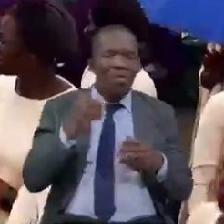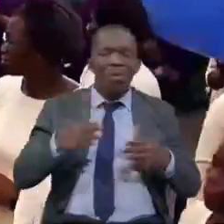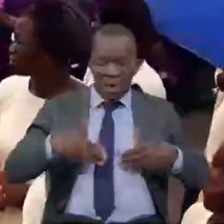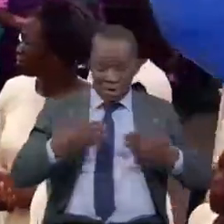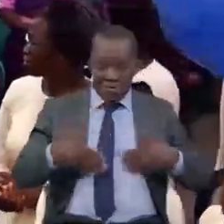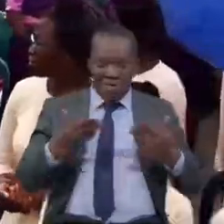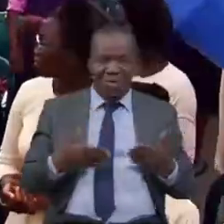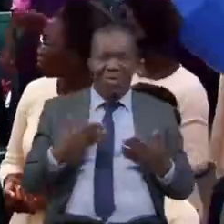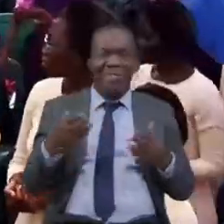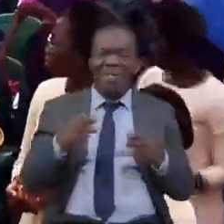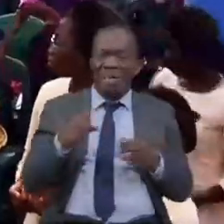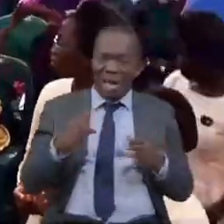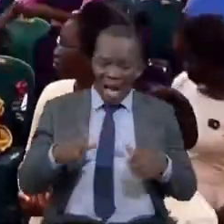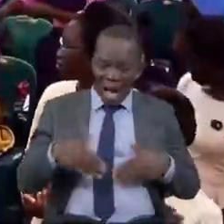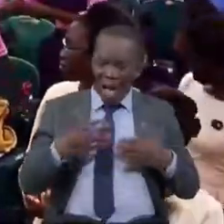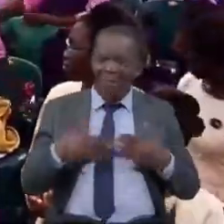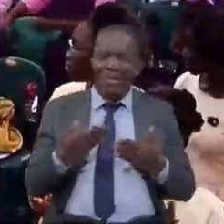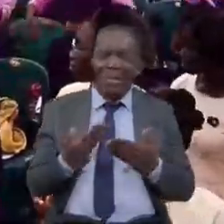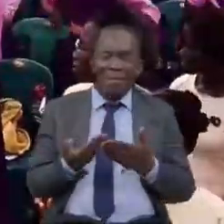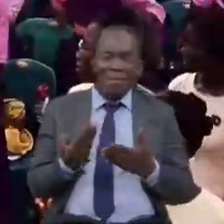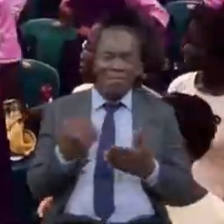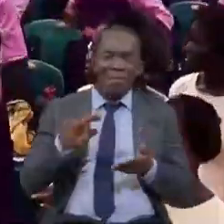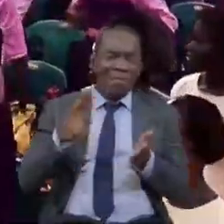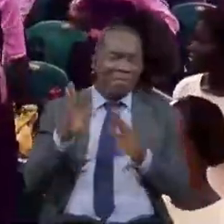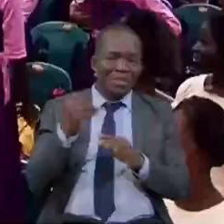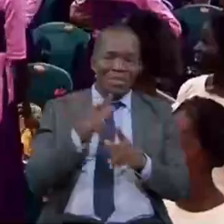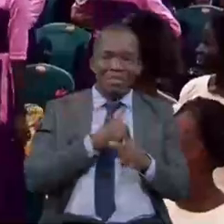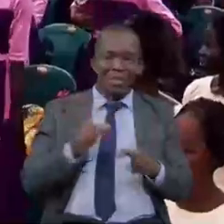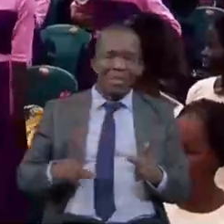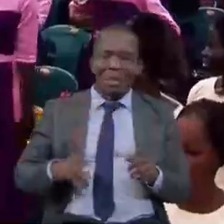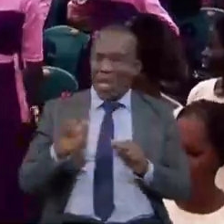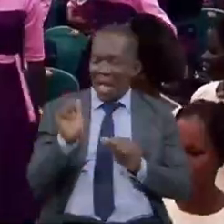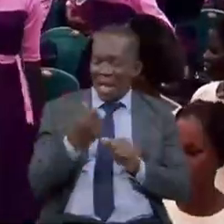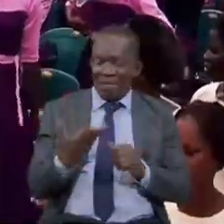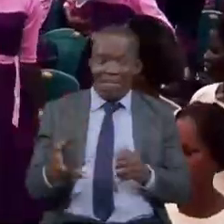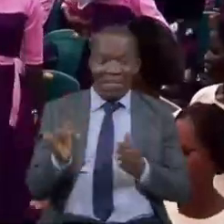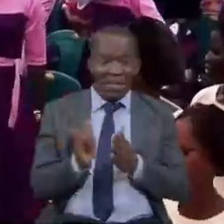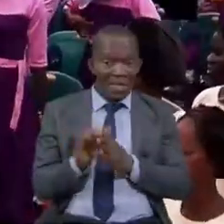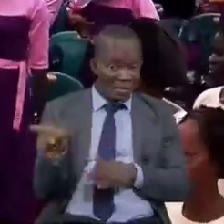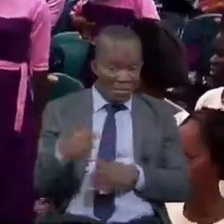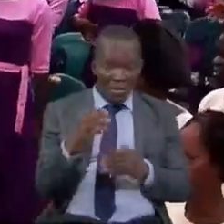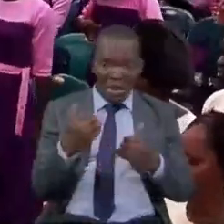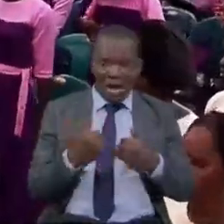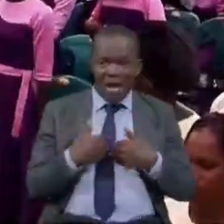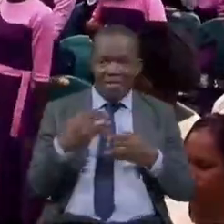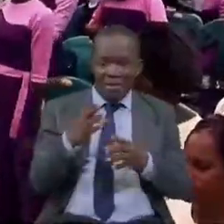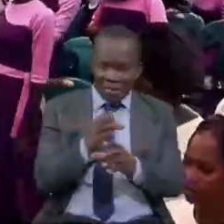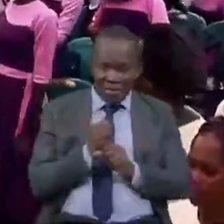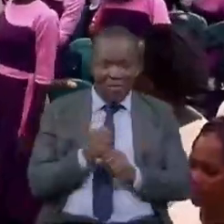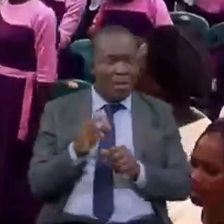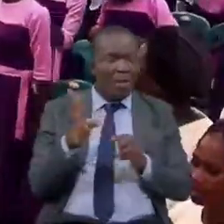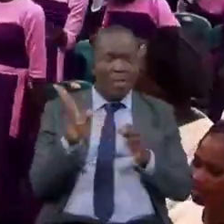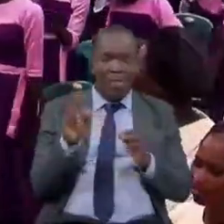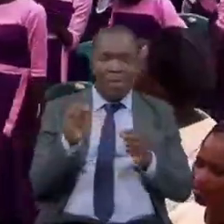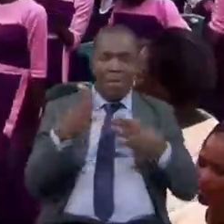sois enthousiaste dans le Seigneur. Garde tout ce que tu as aujourd'hui. Personne ne pourra arracher